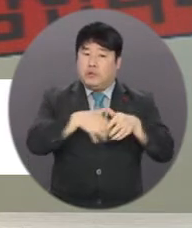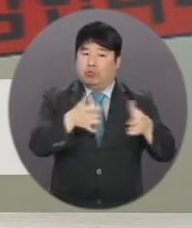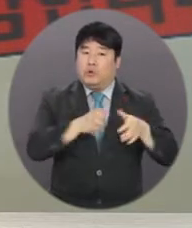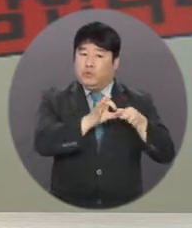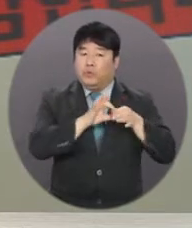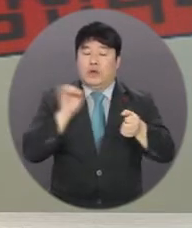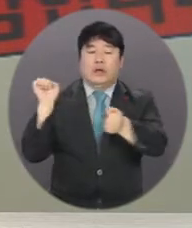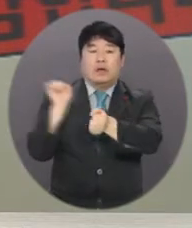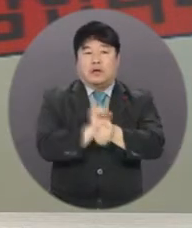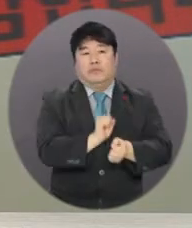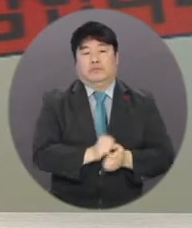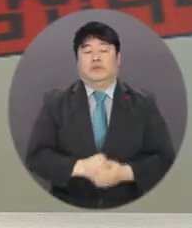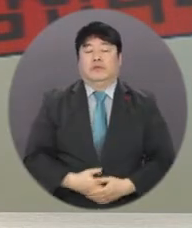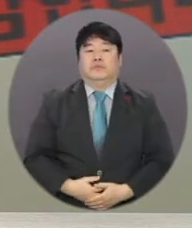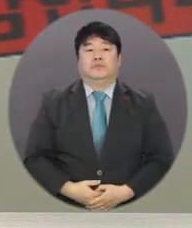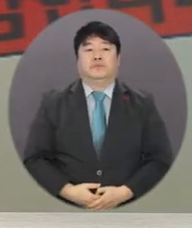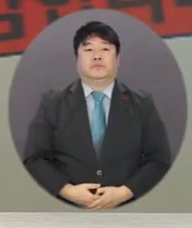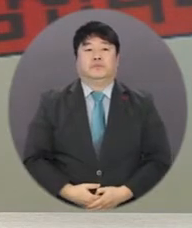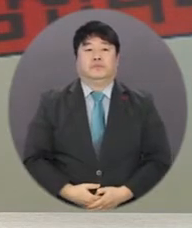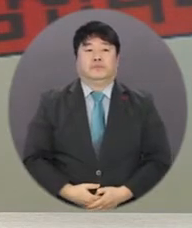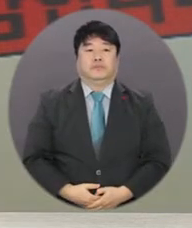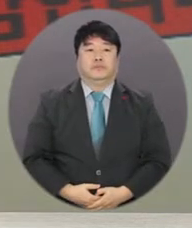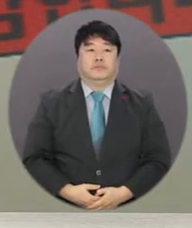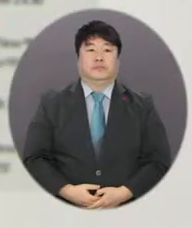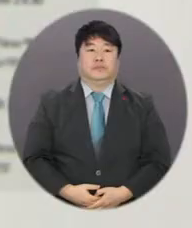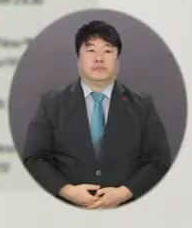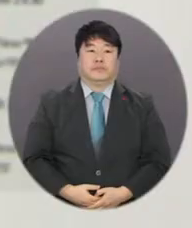감염됐습니다. 이다현 기자가 취재했습니다.